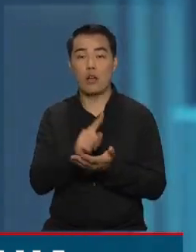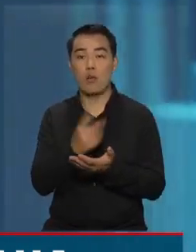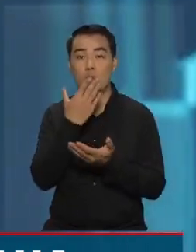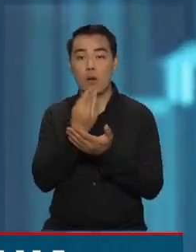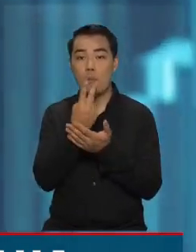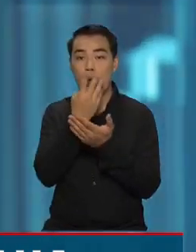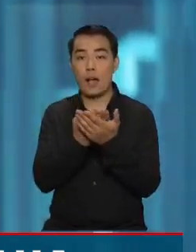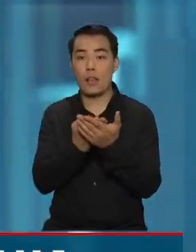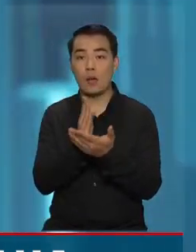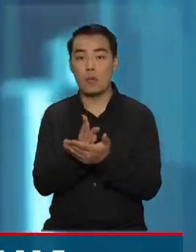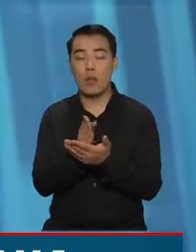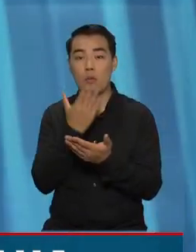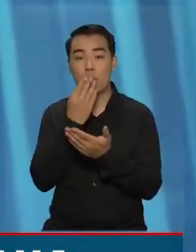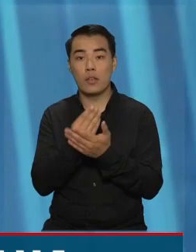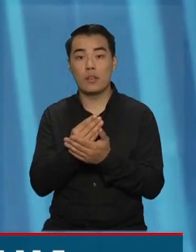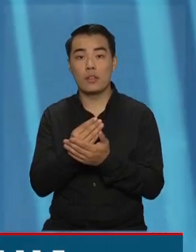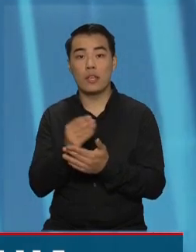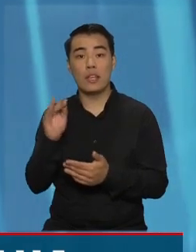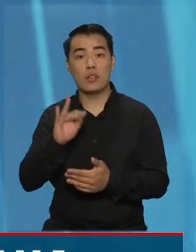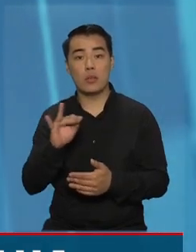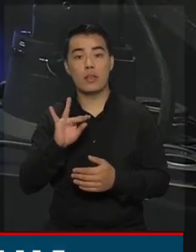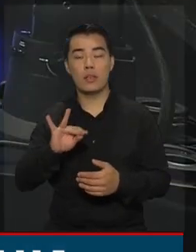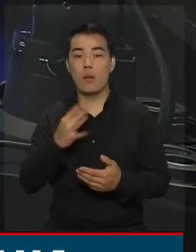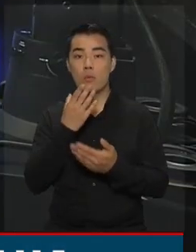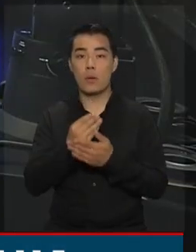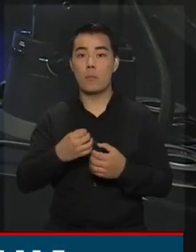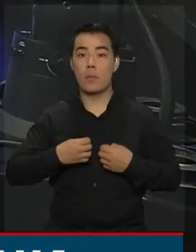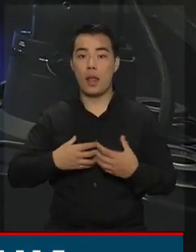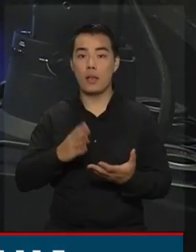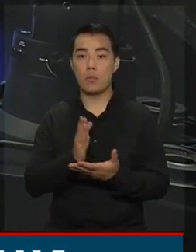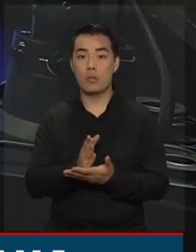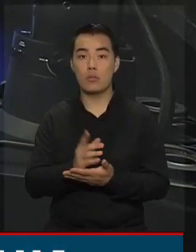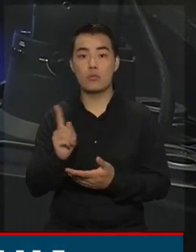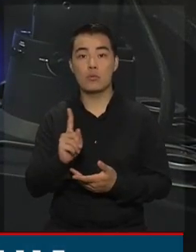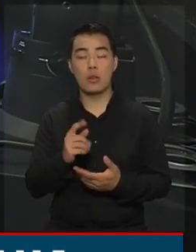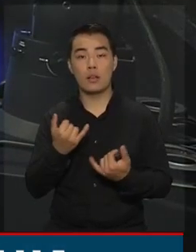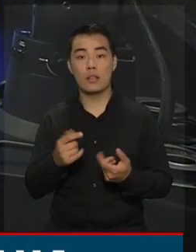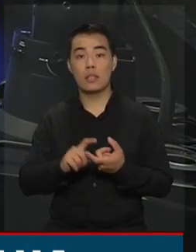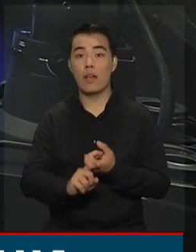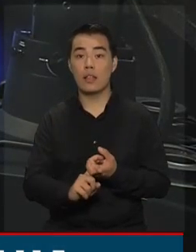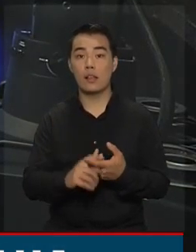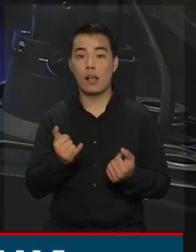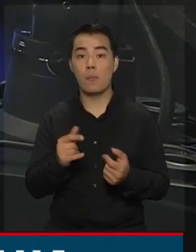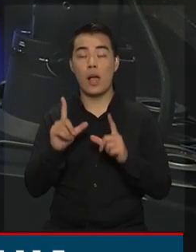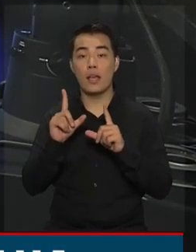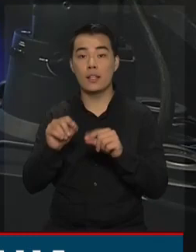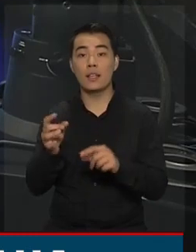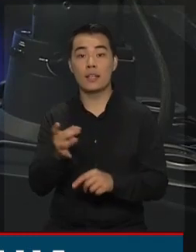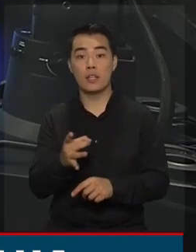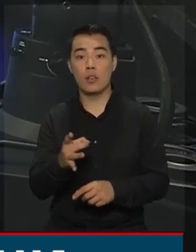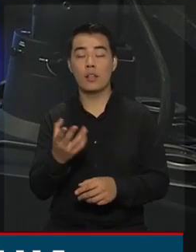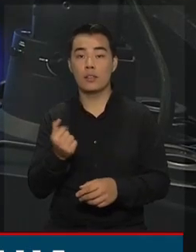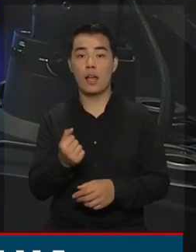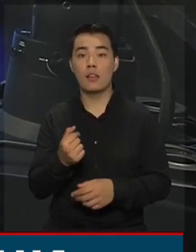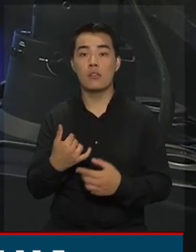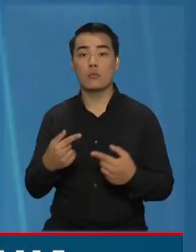символы. Свои символы и свои праздники. Что касается поездок в регионы, да,